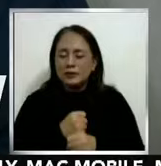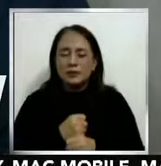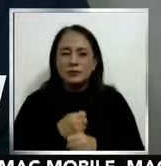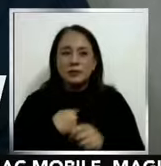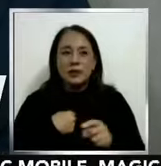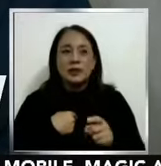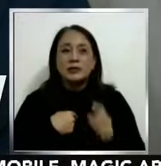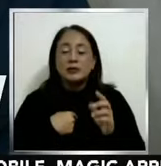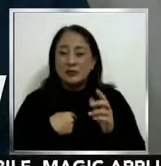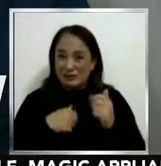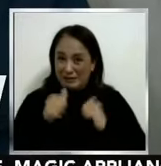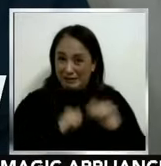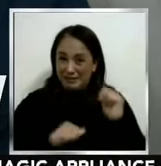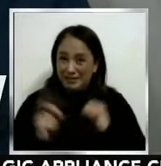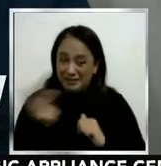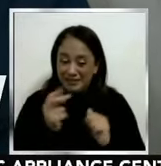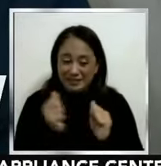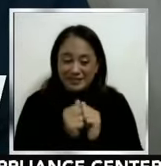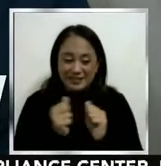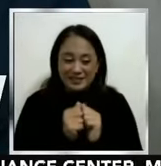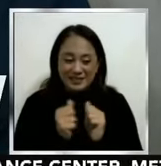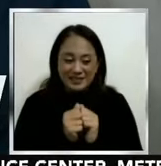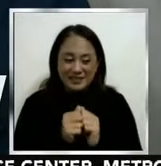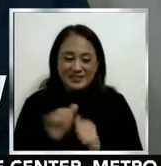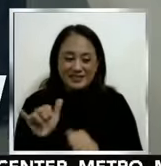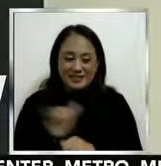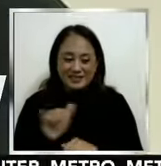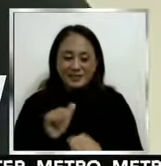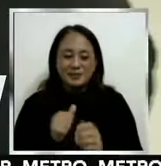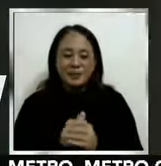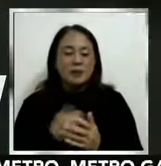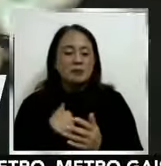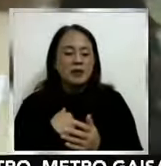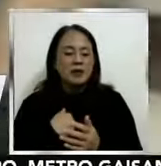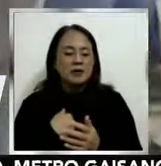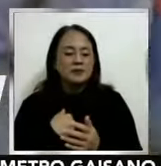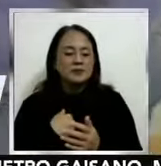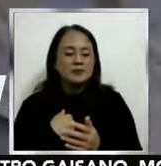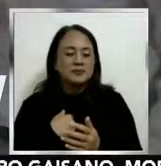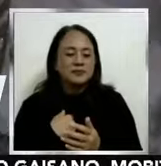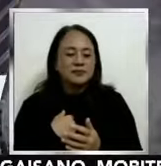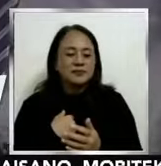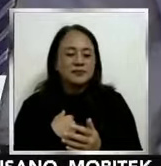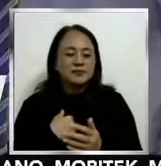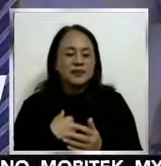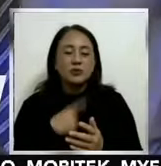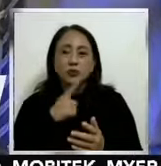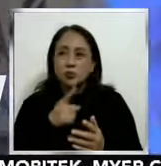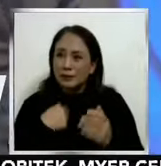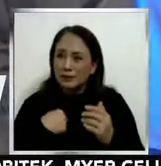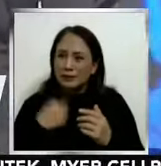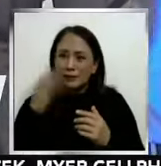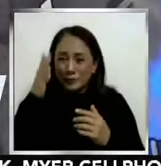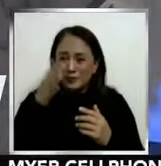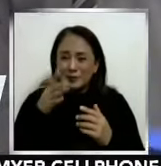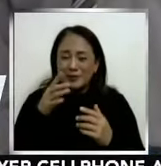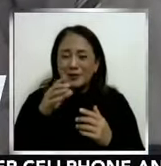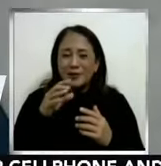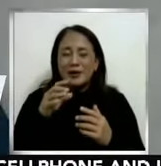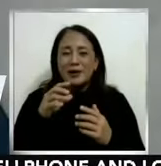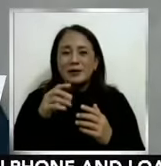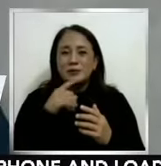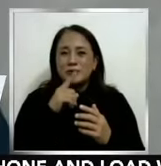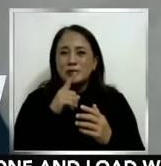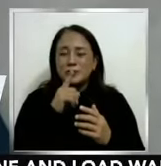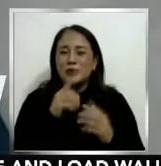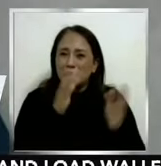magkaka-work kami as figure skaters din. So talagang siguro meant to be ba or what, but everything is just worth it.